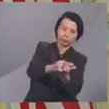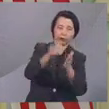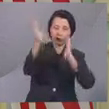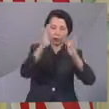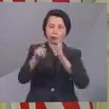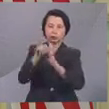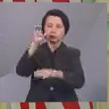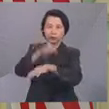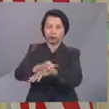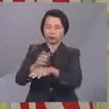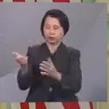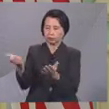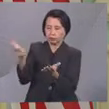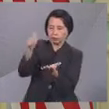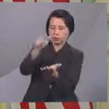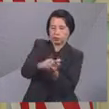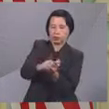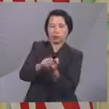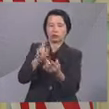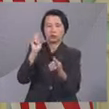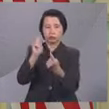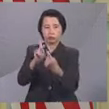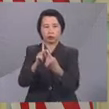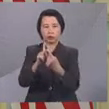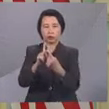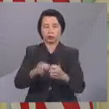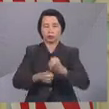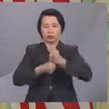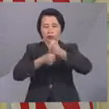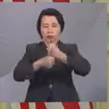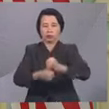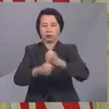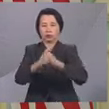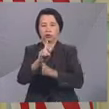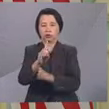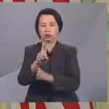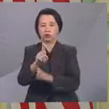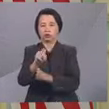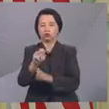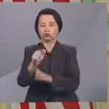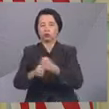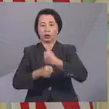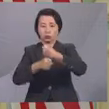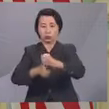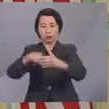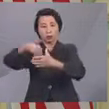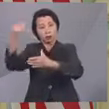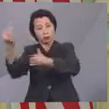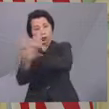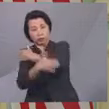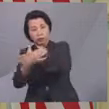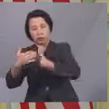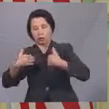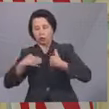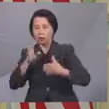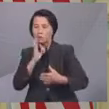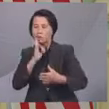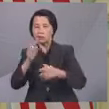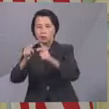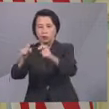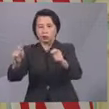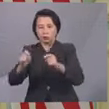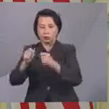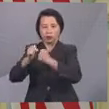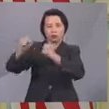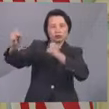yang terpaksa melaporkan kepada kedutaan-kedutaan kita di luar negara. Ada yang mengatakan tempatnya mungkin